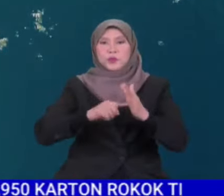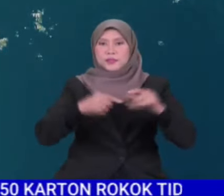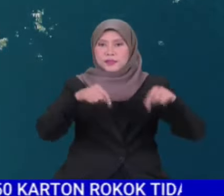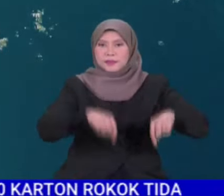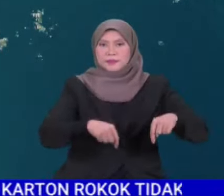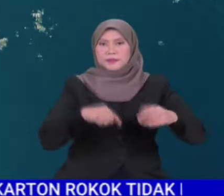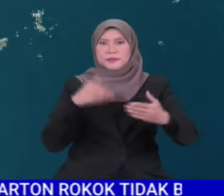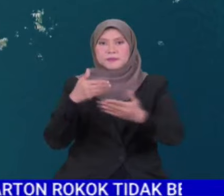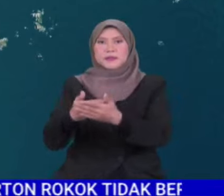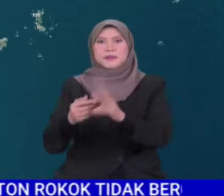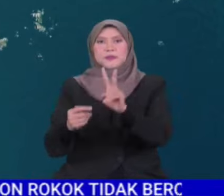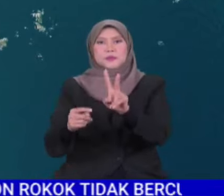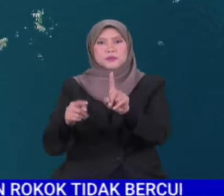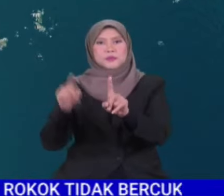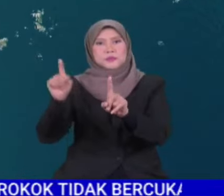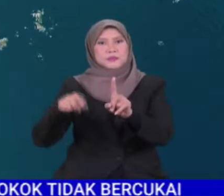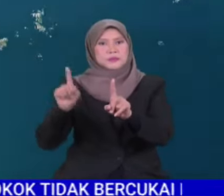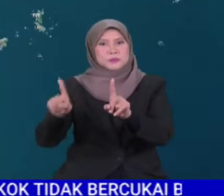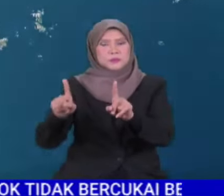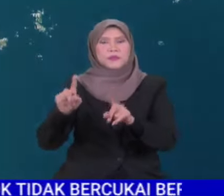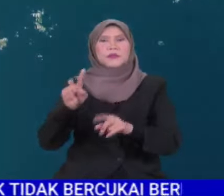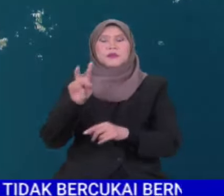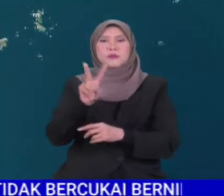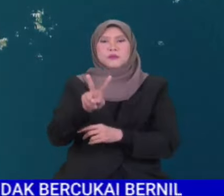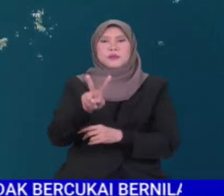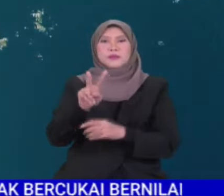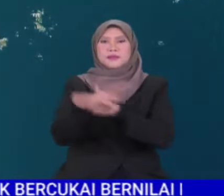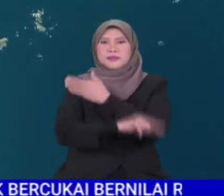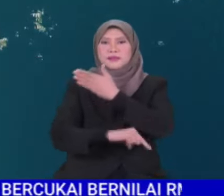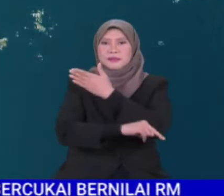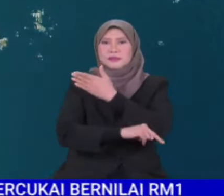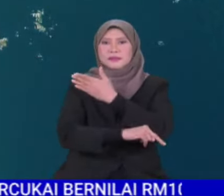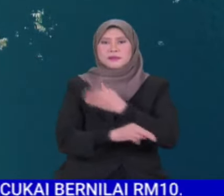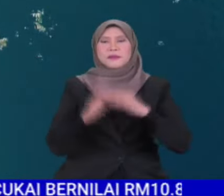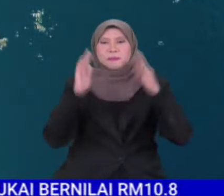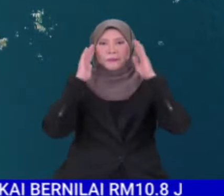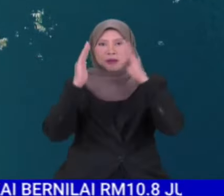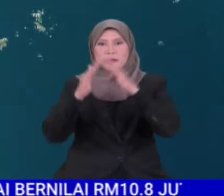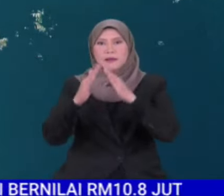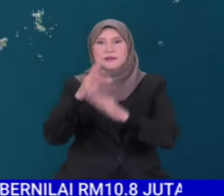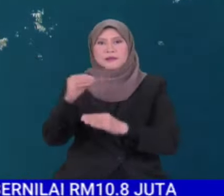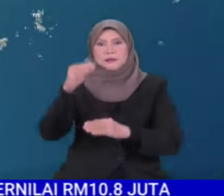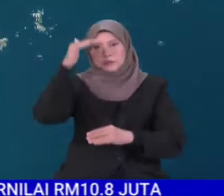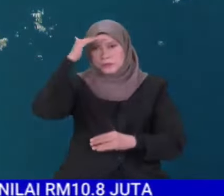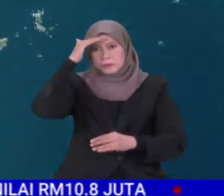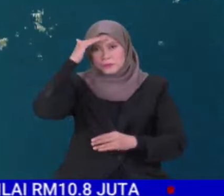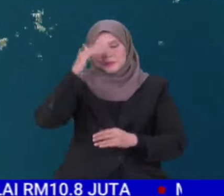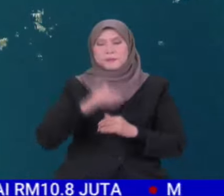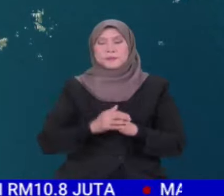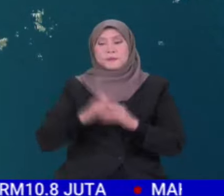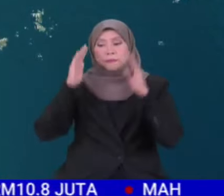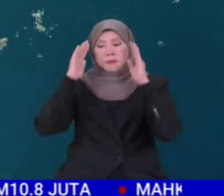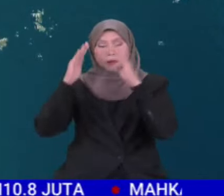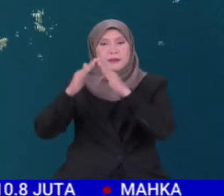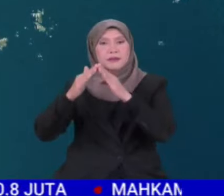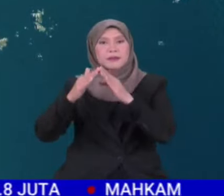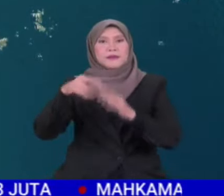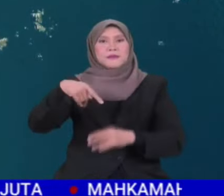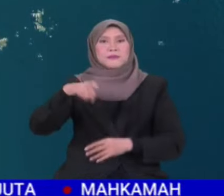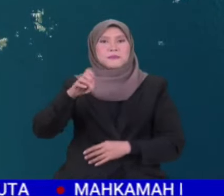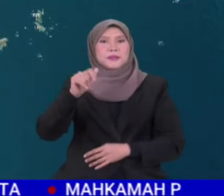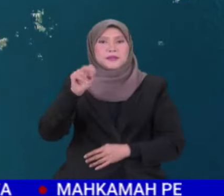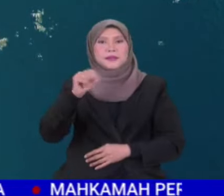ini sehingga ke 21 Januari melibatkan dua negeri, iaitu di negeri Pahang dan juga di negeri Johor. Di negeri Pahang melibatkan daerah